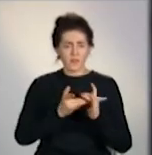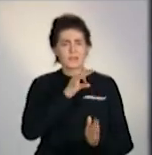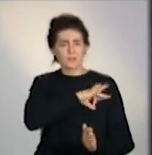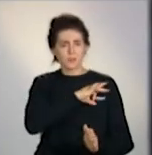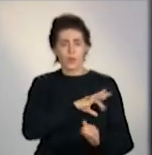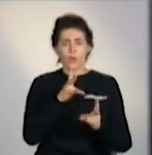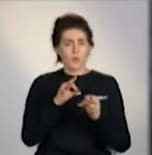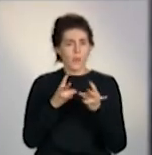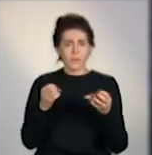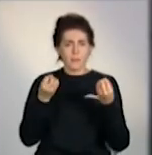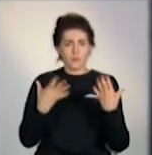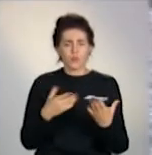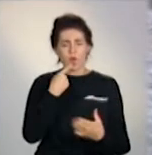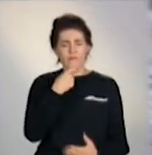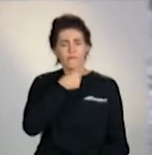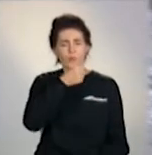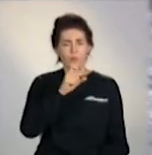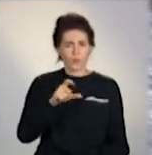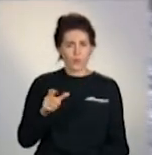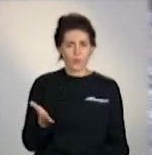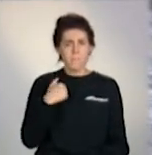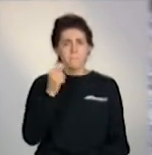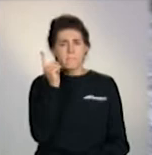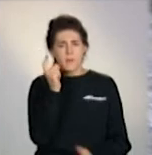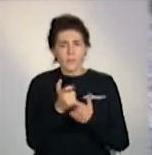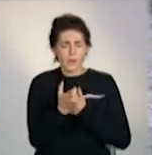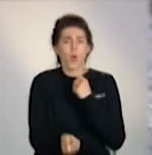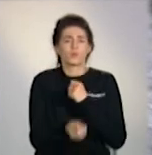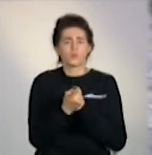просто, скажуть літні люди. Який там смартфон у нас?